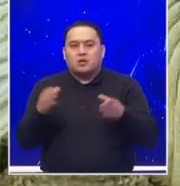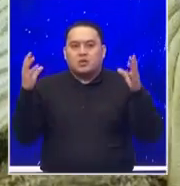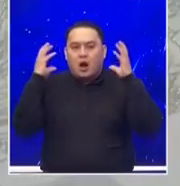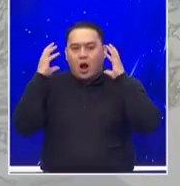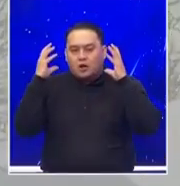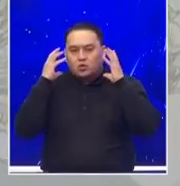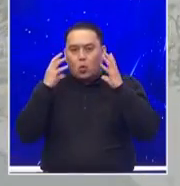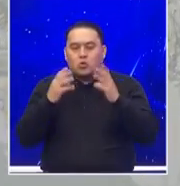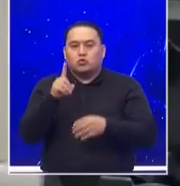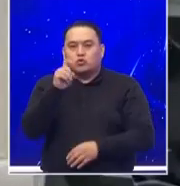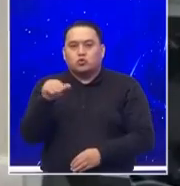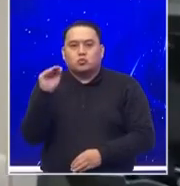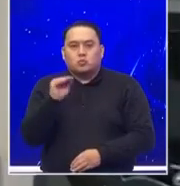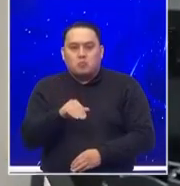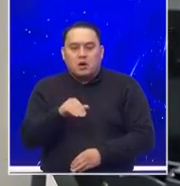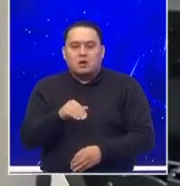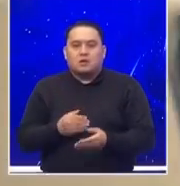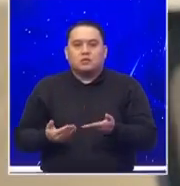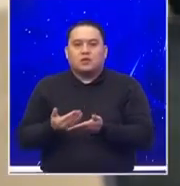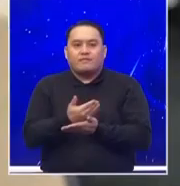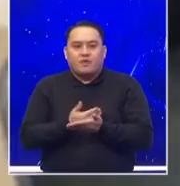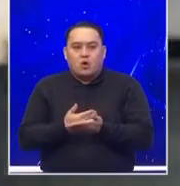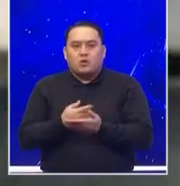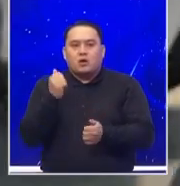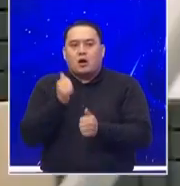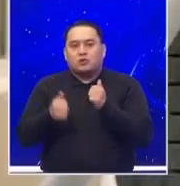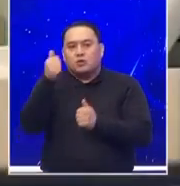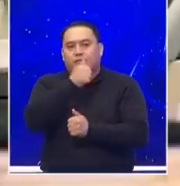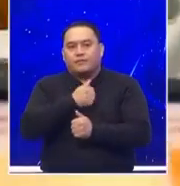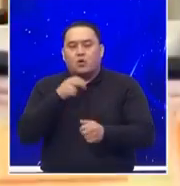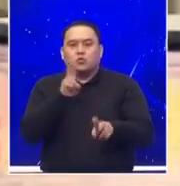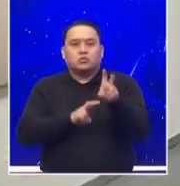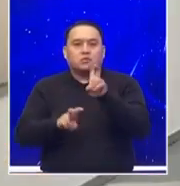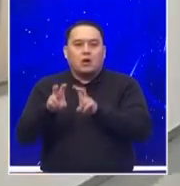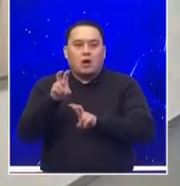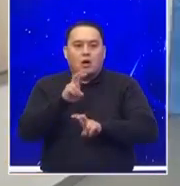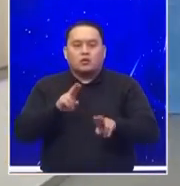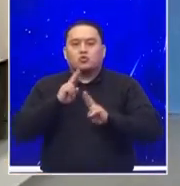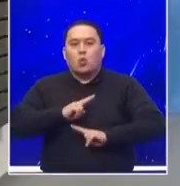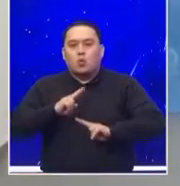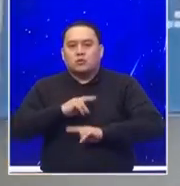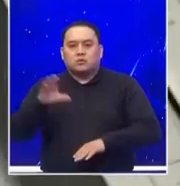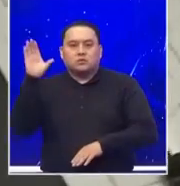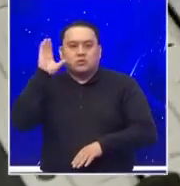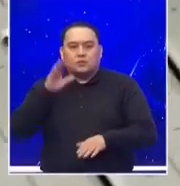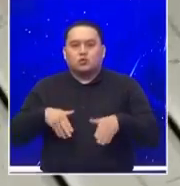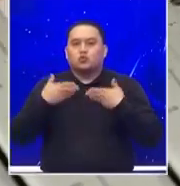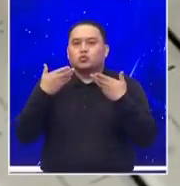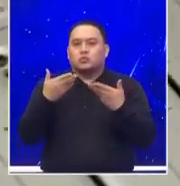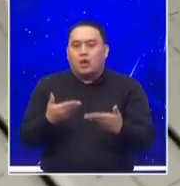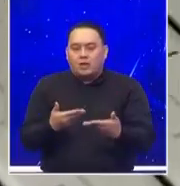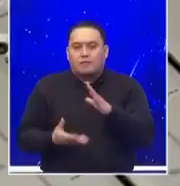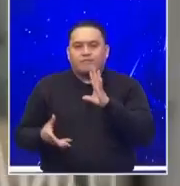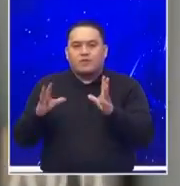алтын қорында 100 мыңнан аса жинақ бар. Жыл сайын үнжария жұмы ізденісте тың дүниелерді тыңдармандарына ұсынады.